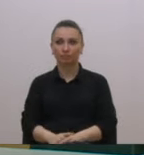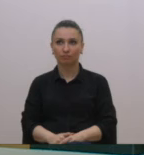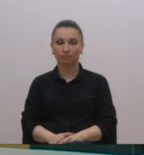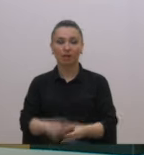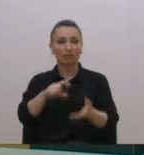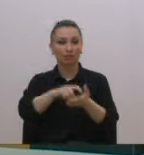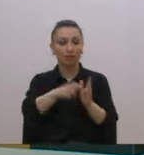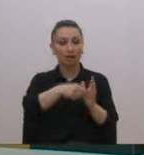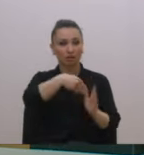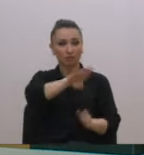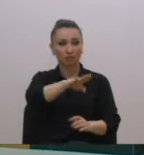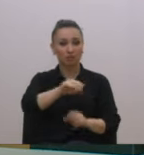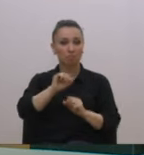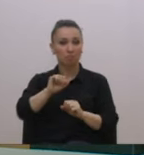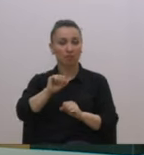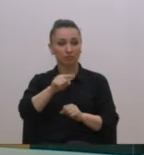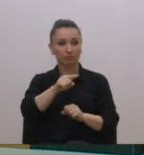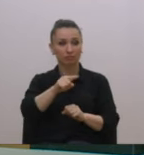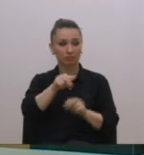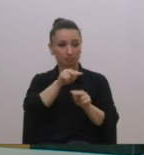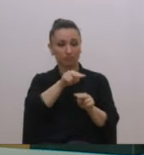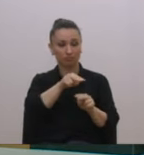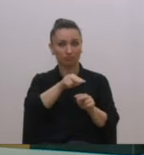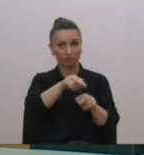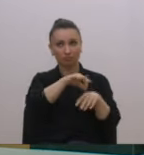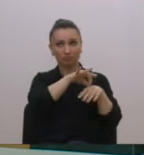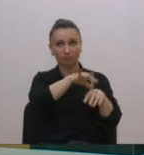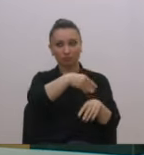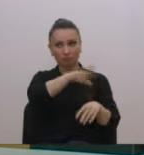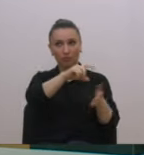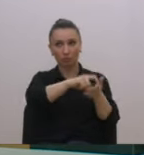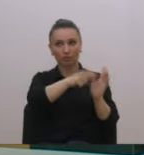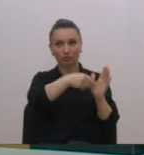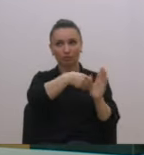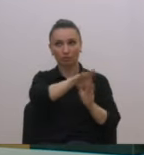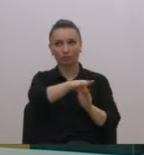დატოვე დარბაზი, მანდატურ დაატოვებინეთ, მანდატურ დაატოვებინეთ დარბაზი.